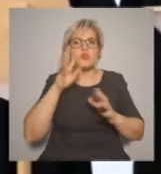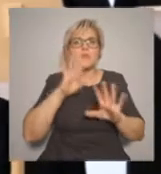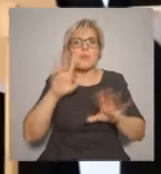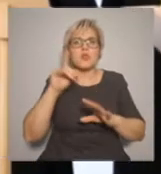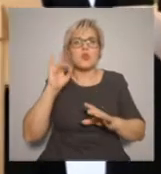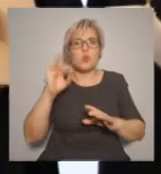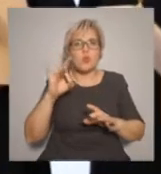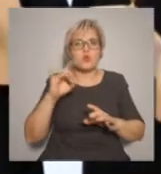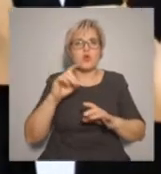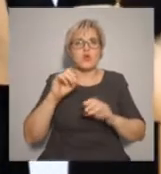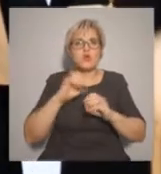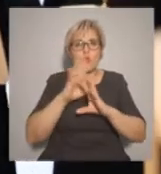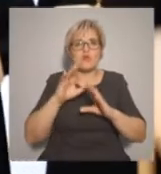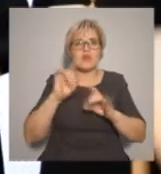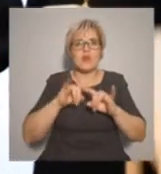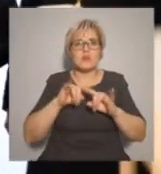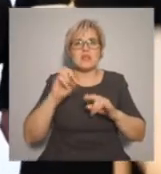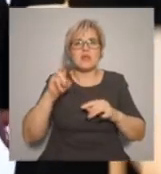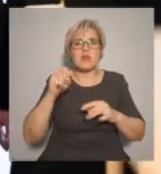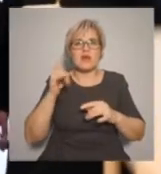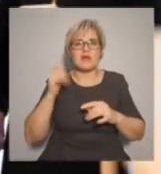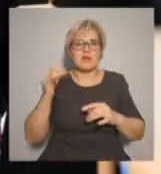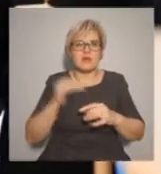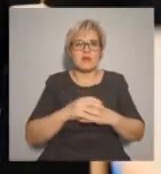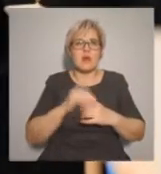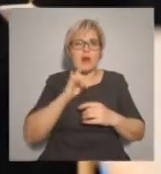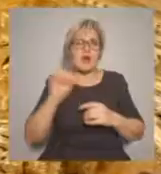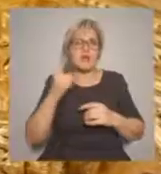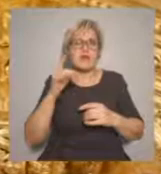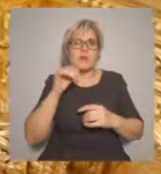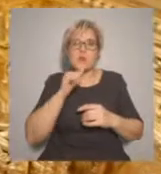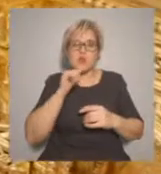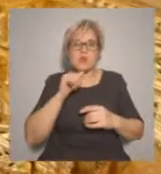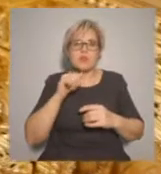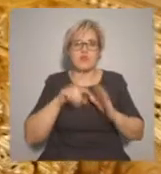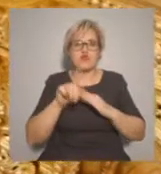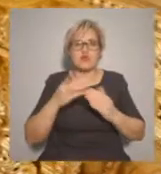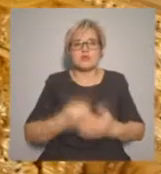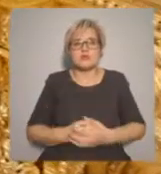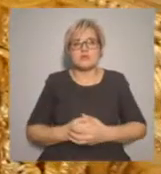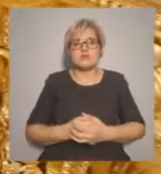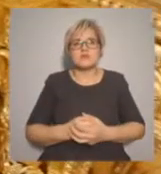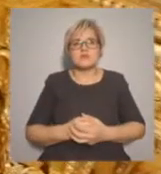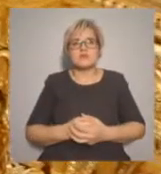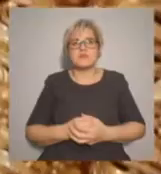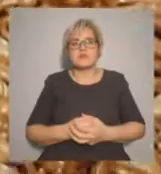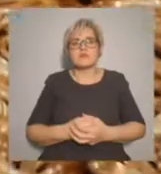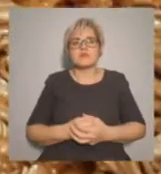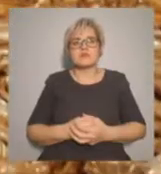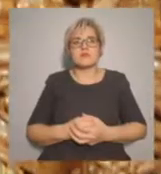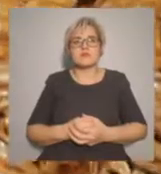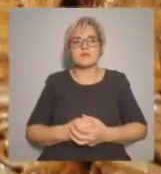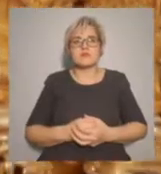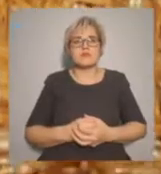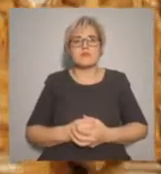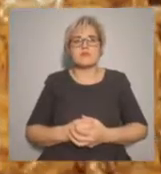духовенства Ханты-Мансийской епархии во главе с регентом иереем Григорием Беляниным. А пока первая проба акустики нового храма.